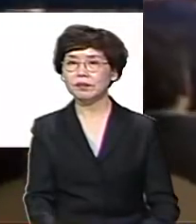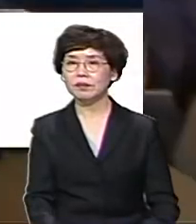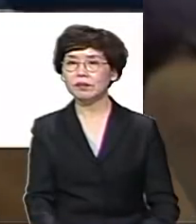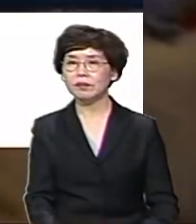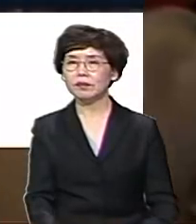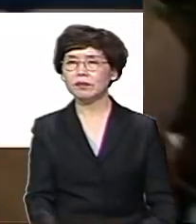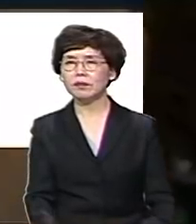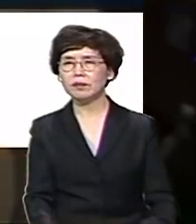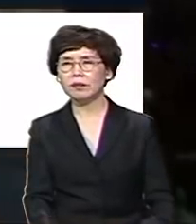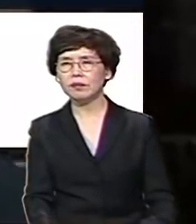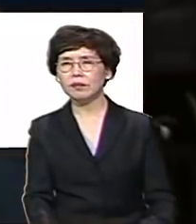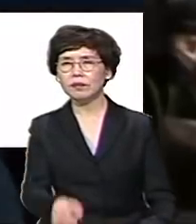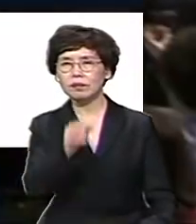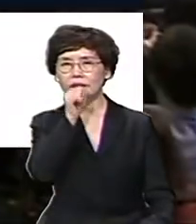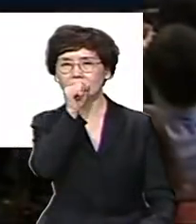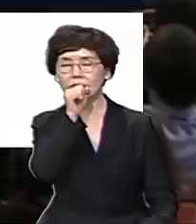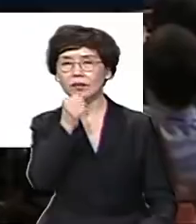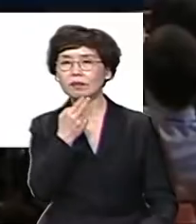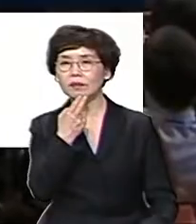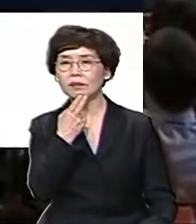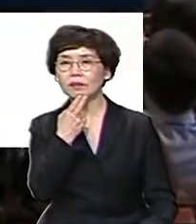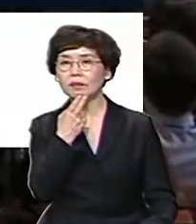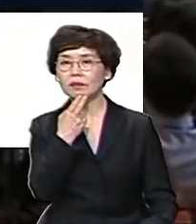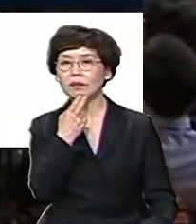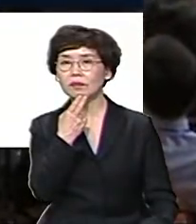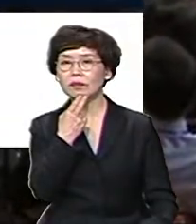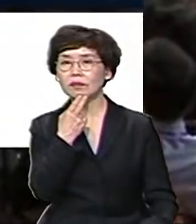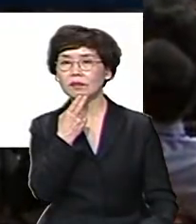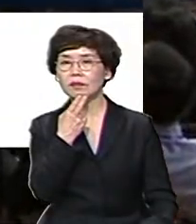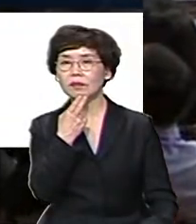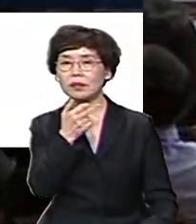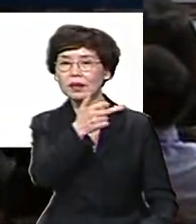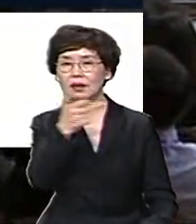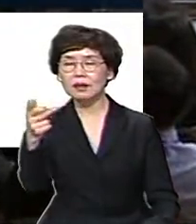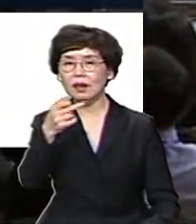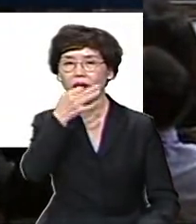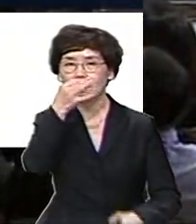하세요. 질문하세요. 네, 하세요. Go. First. Go.